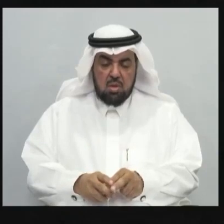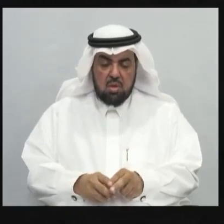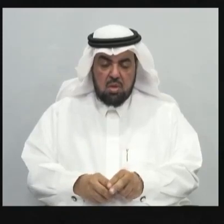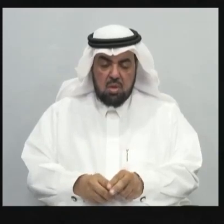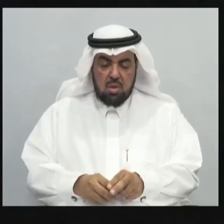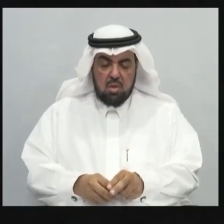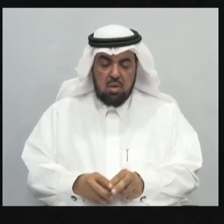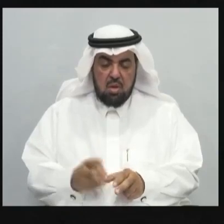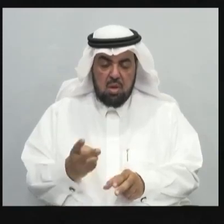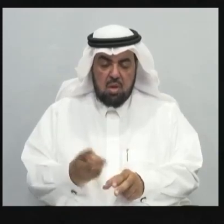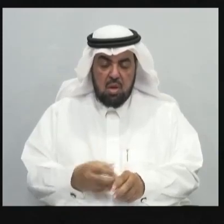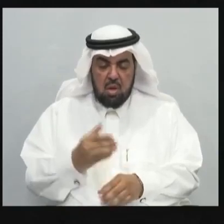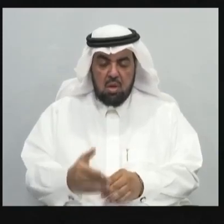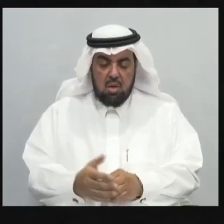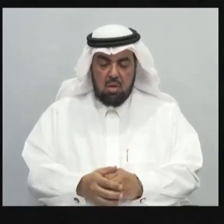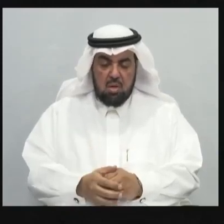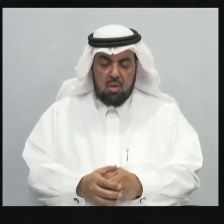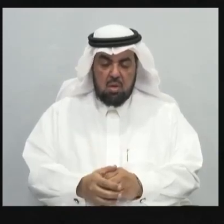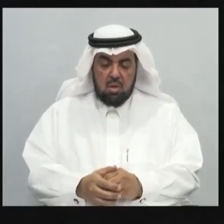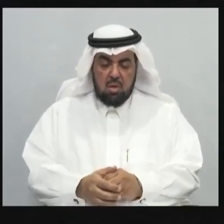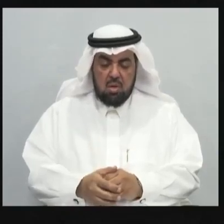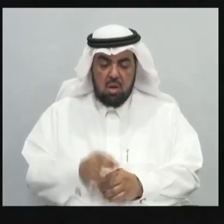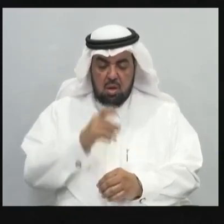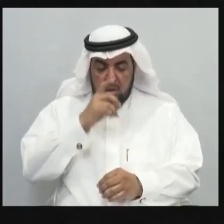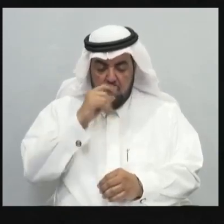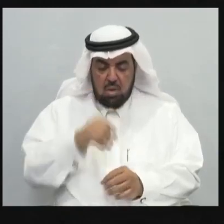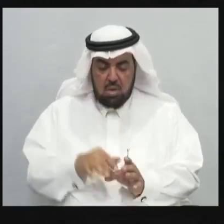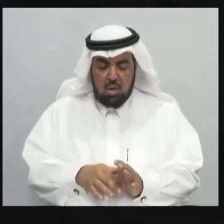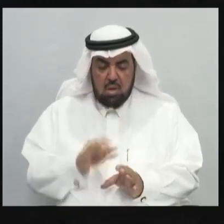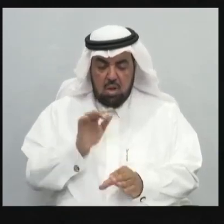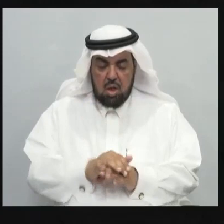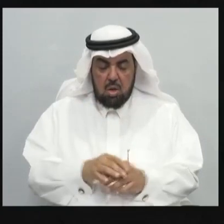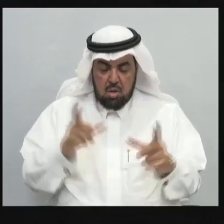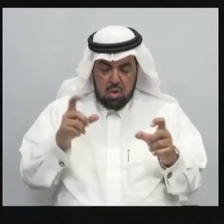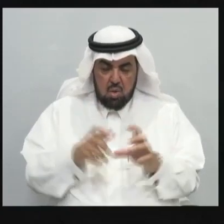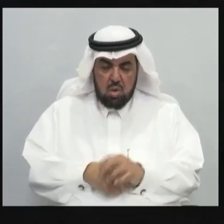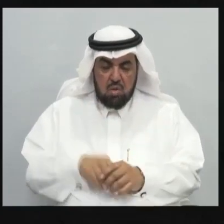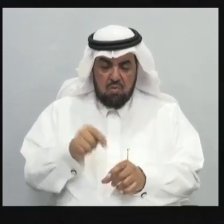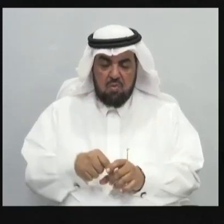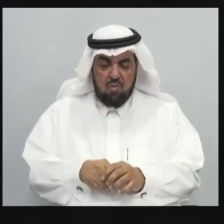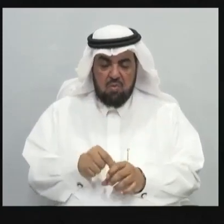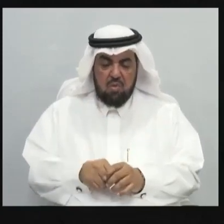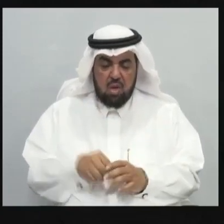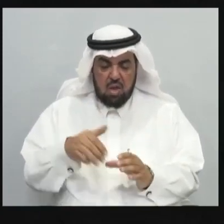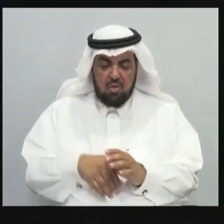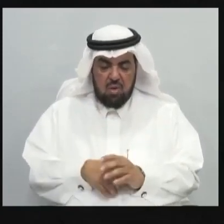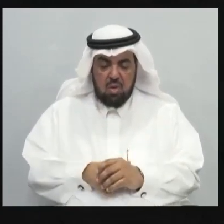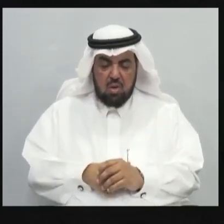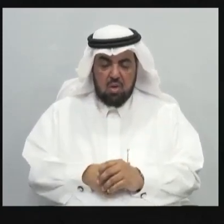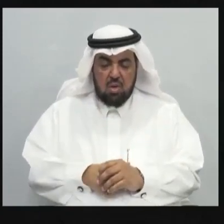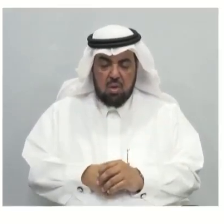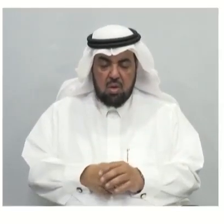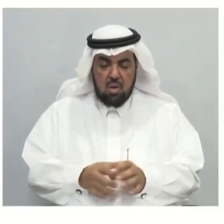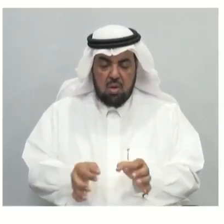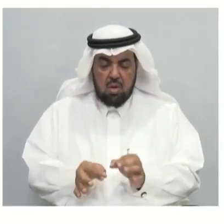رقم كذا الحاقي له يجب ان تكتب او تكتب تعليمات الصوره او تعليمات المخطط اسفل منه هذا ما نسميه